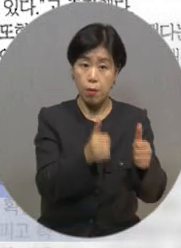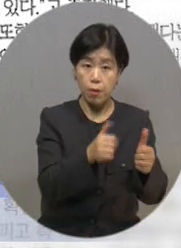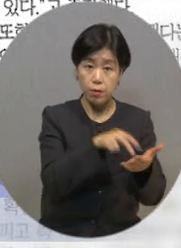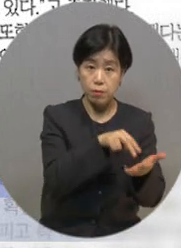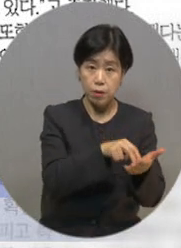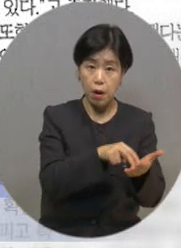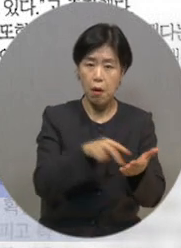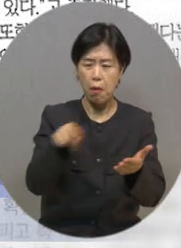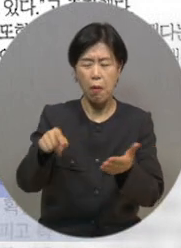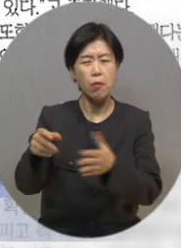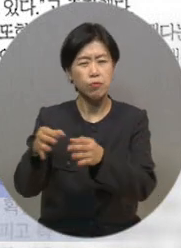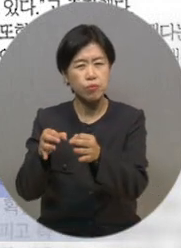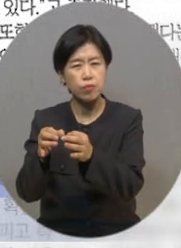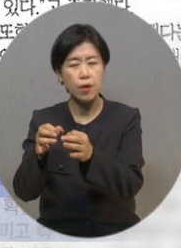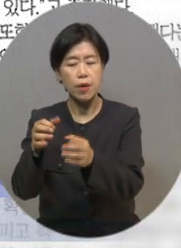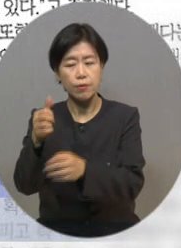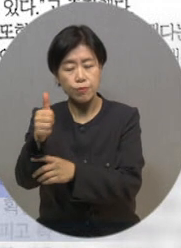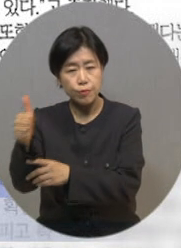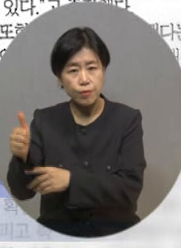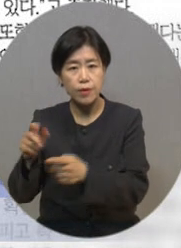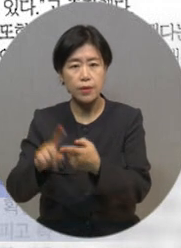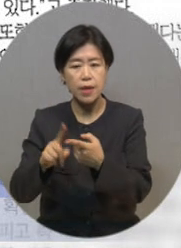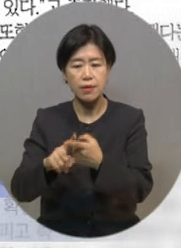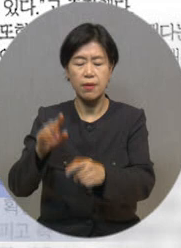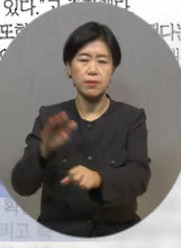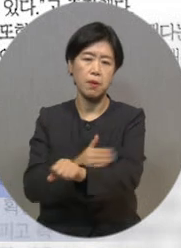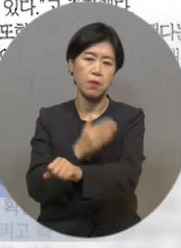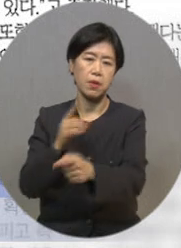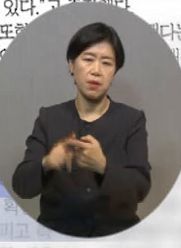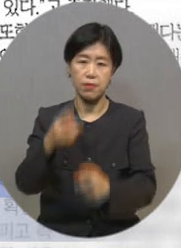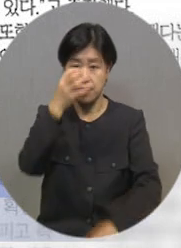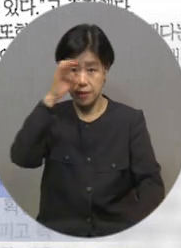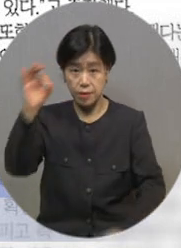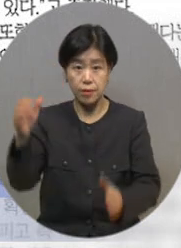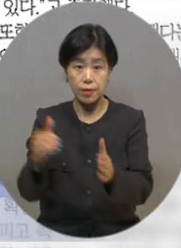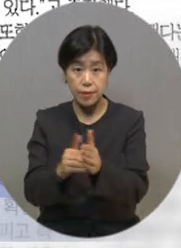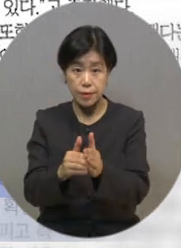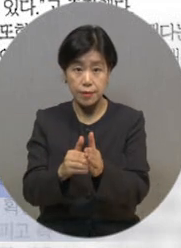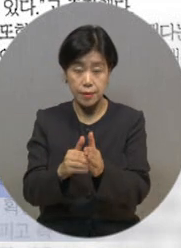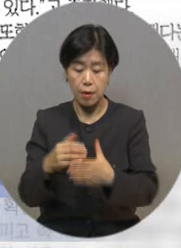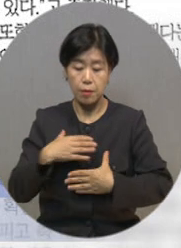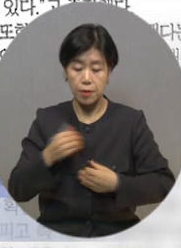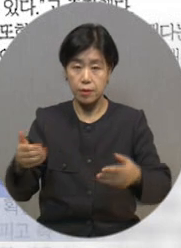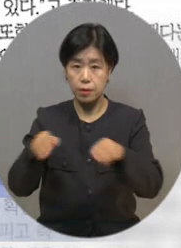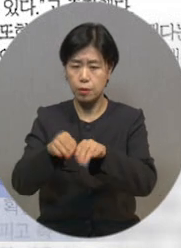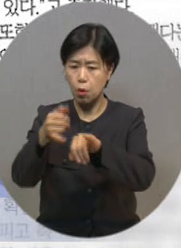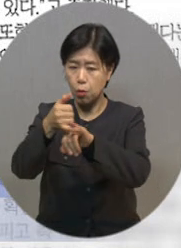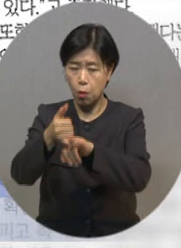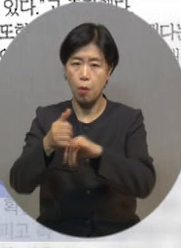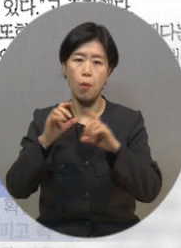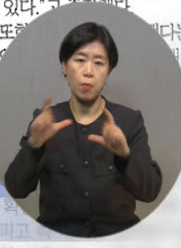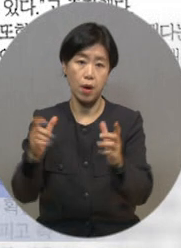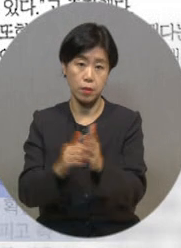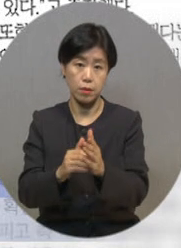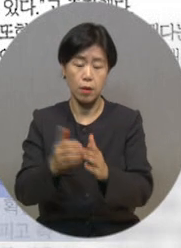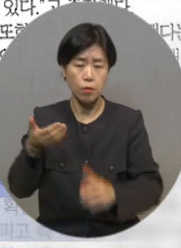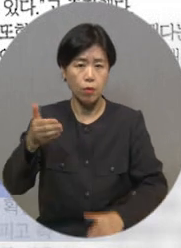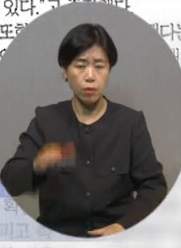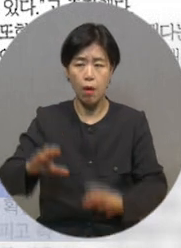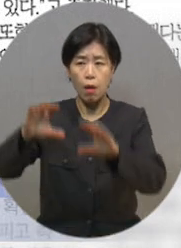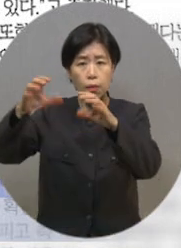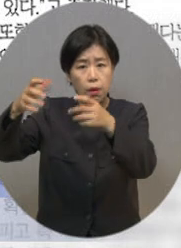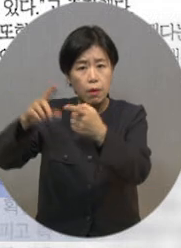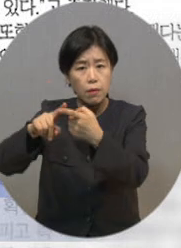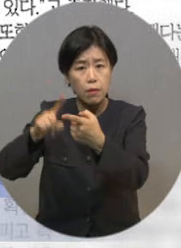소규모 공중 이용 시설에도 장애인 편의 시설을 설치하도록 판결했습니다 다만 국가의 책임을